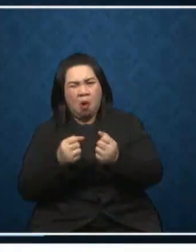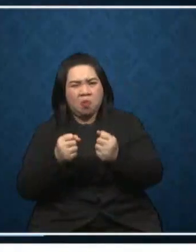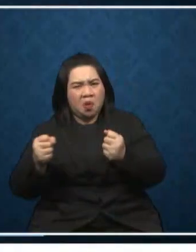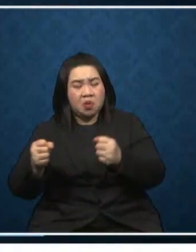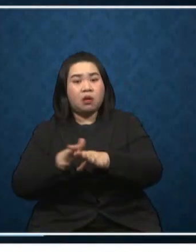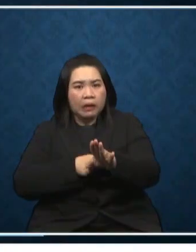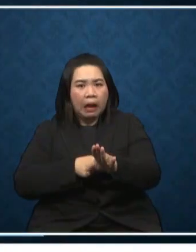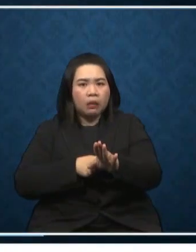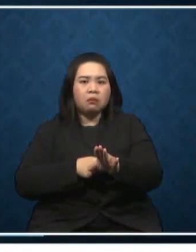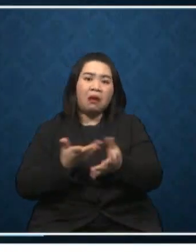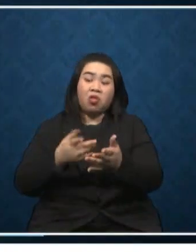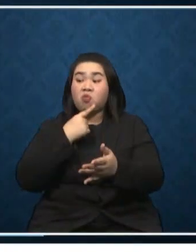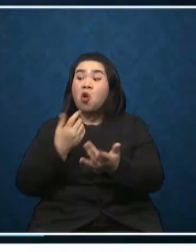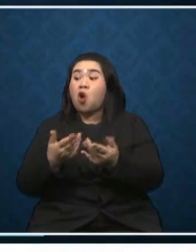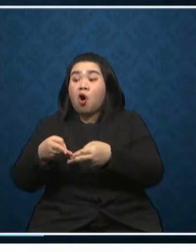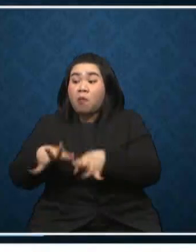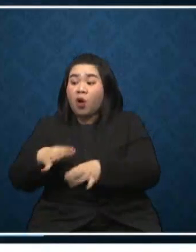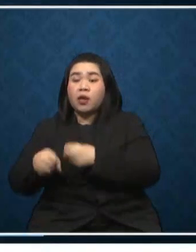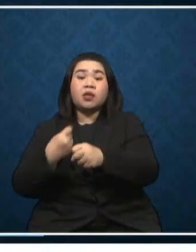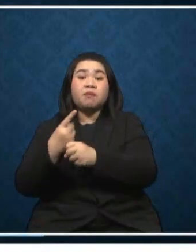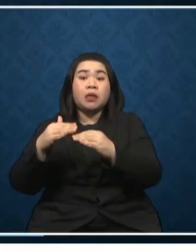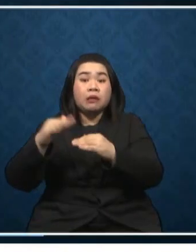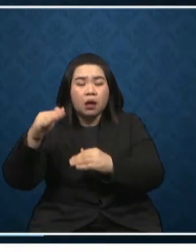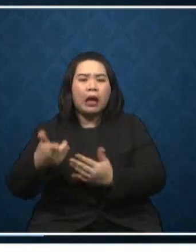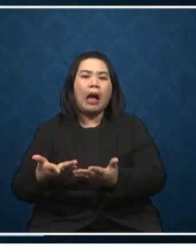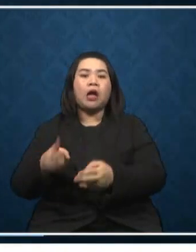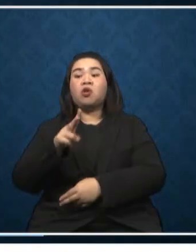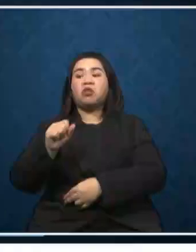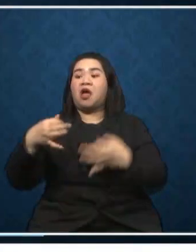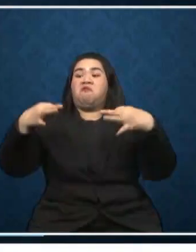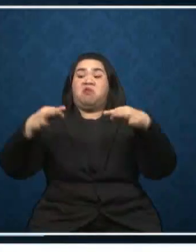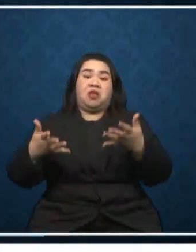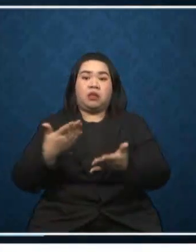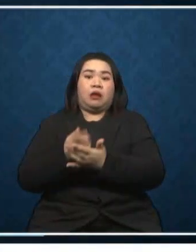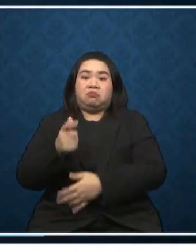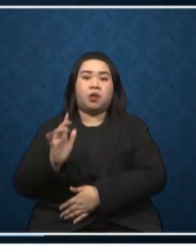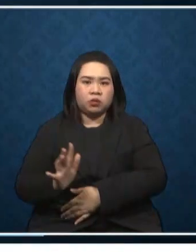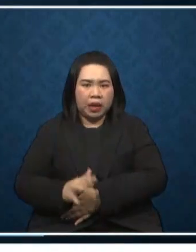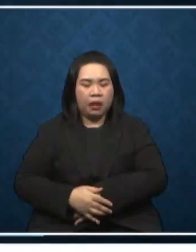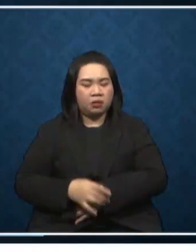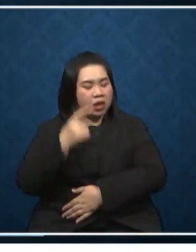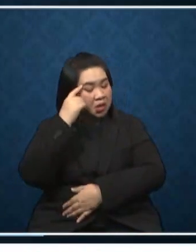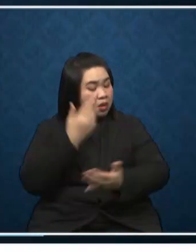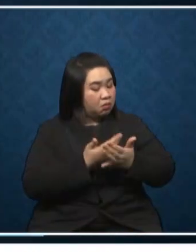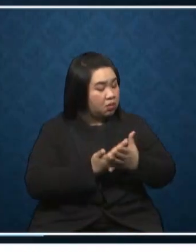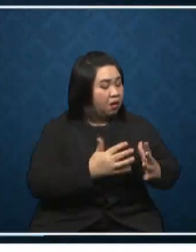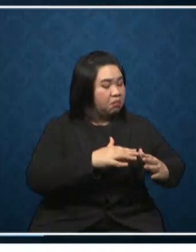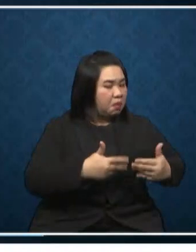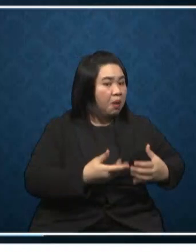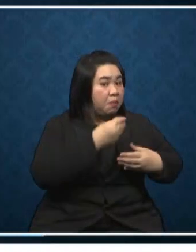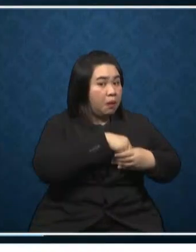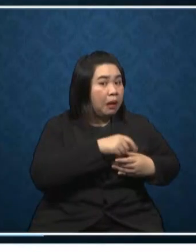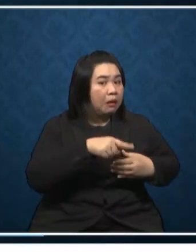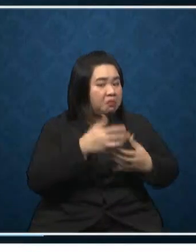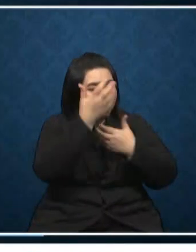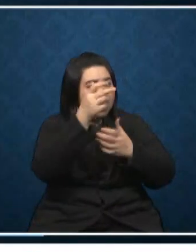านี้...ลอดเลย 2 แสนไม่โนแะนี่คอปญหาที่บาเจอขึนทําให้ผู้ทหวงบกำไรไมเกกัวกฎหมายและกลับหอกท่งกัอยู่ที่ผมนำเรีน